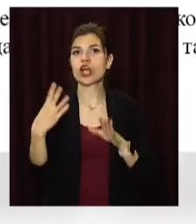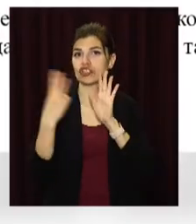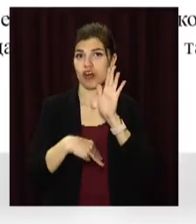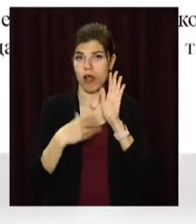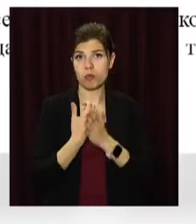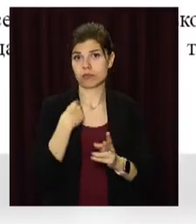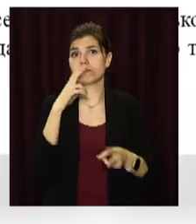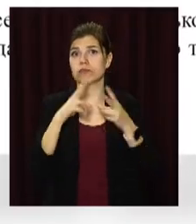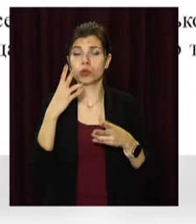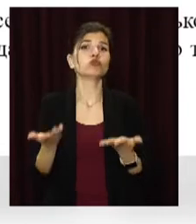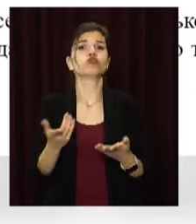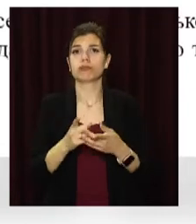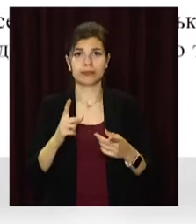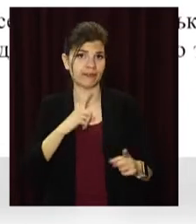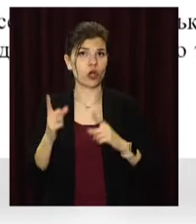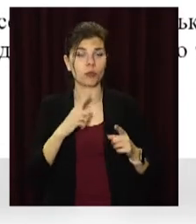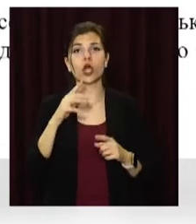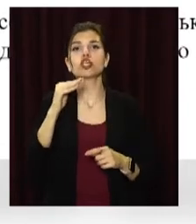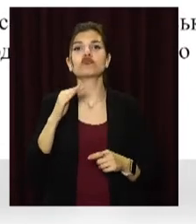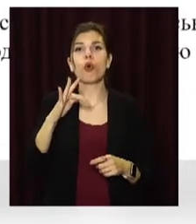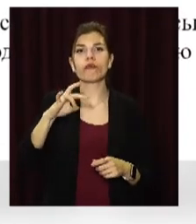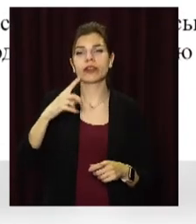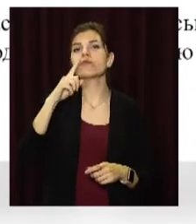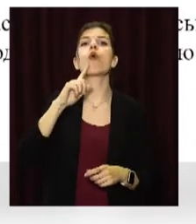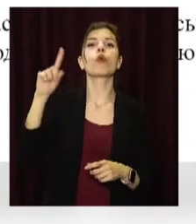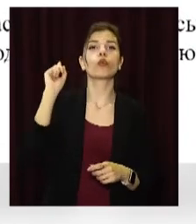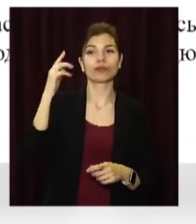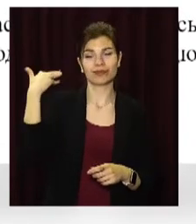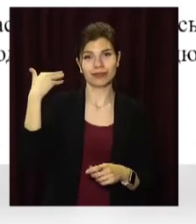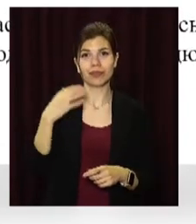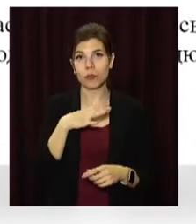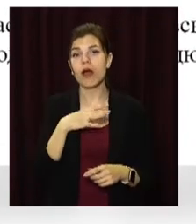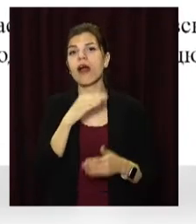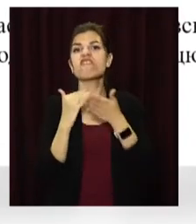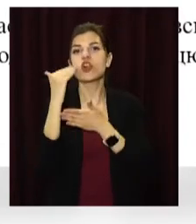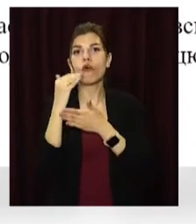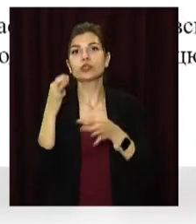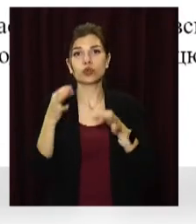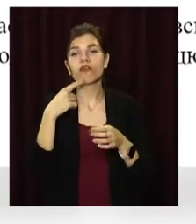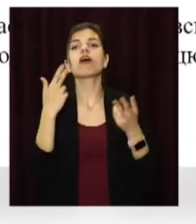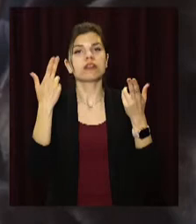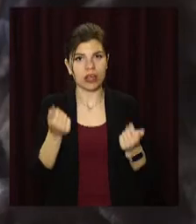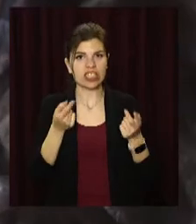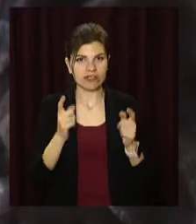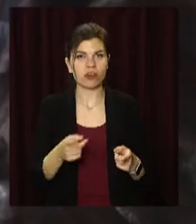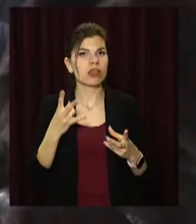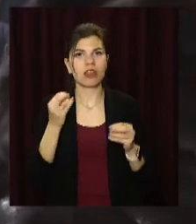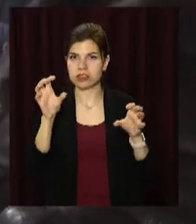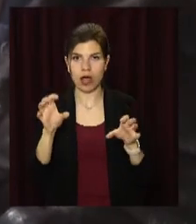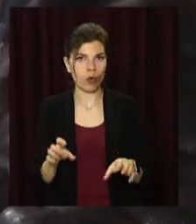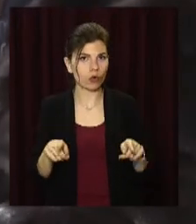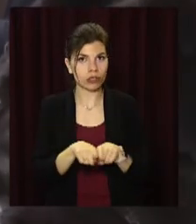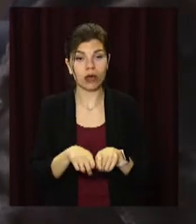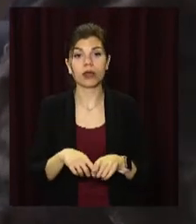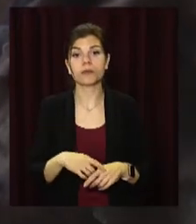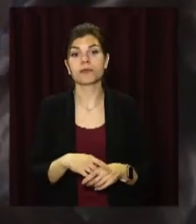міську інспекцію питання її створення в жовтні минулого року Верховний суд підтвердив, що вона була створена незаконно. Адвокат каже,